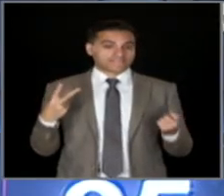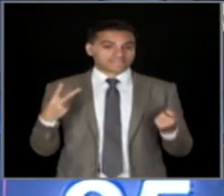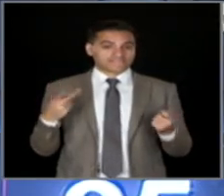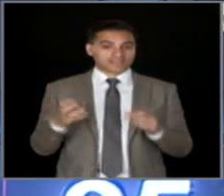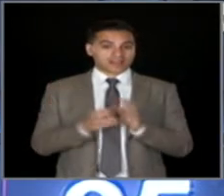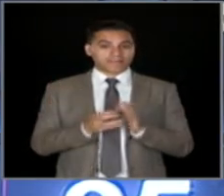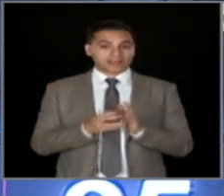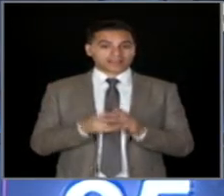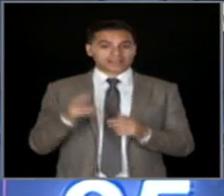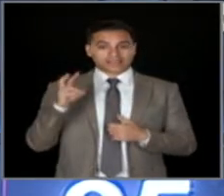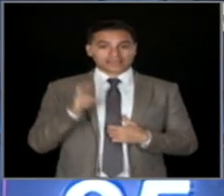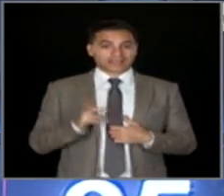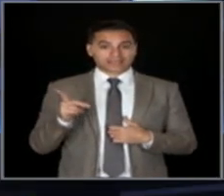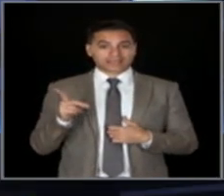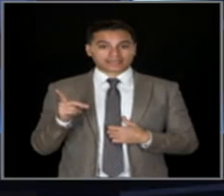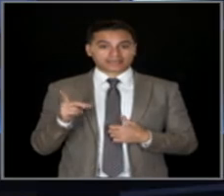جامعة النيل